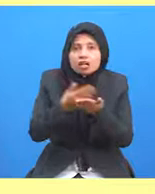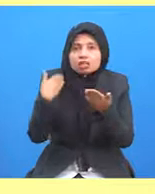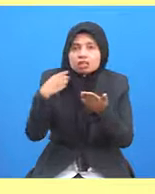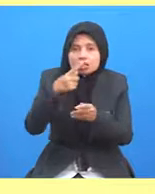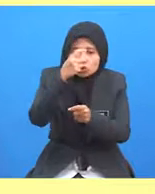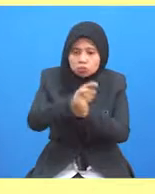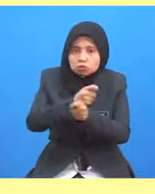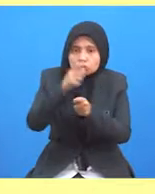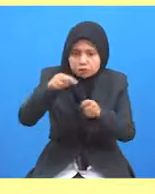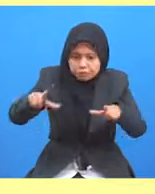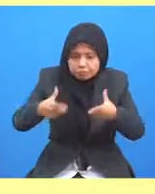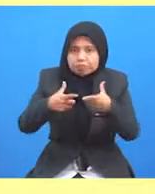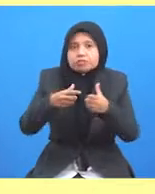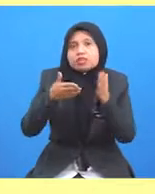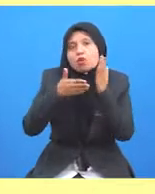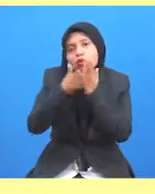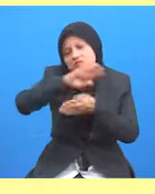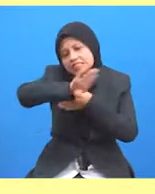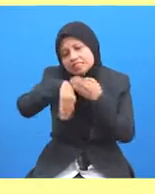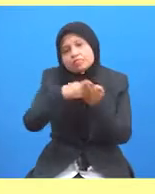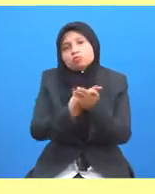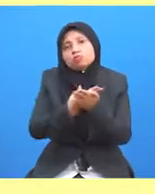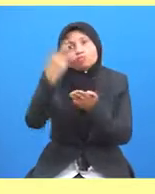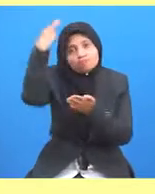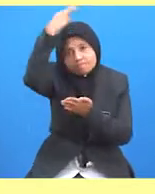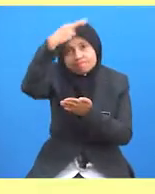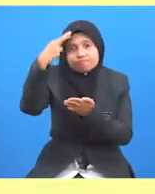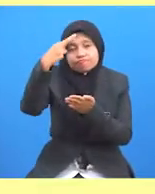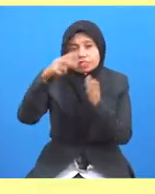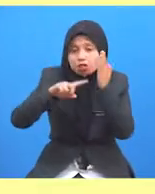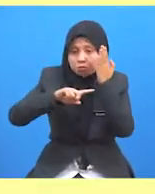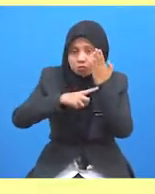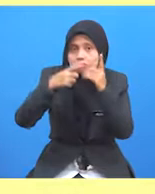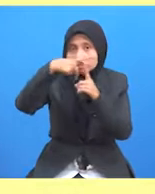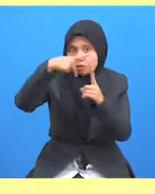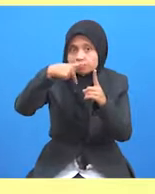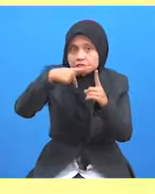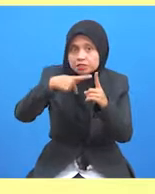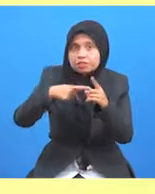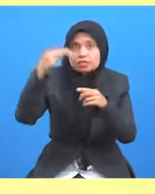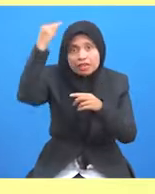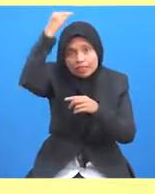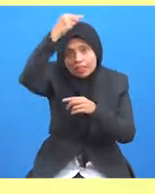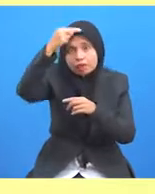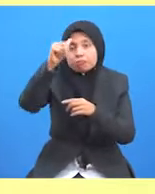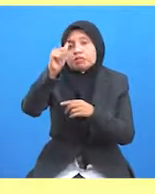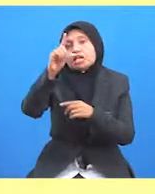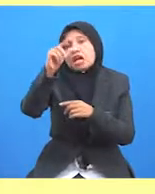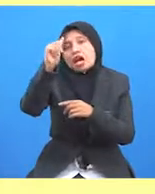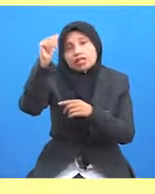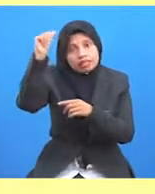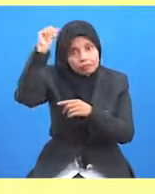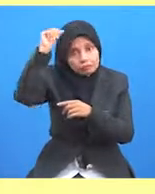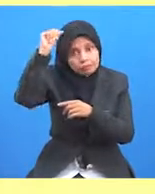rasul. Bermula daripada Nabi Adam alaihissalam sehinggalah kepada Nabi Muhammad